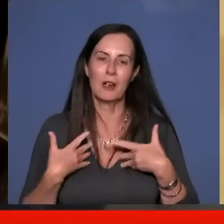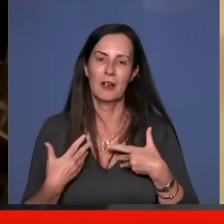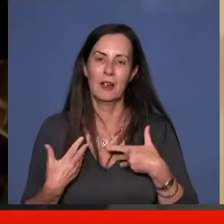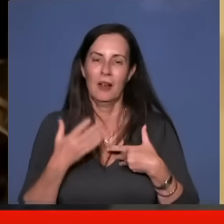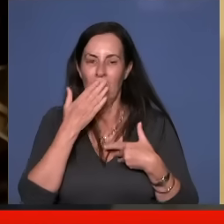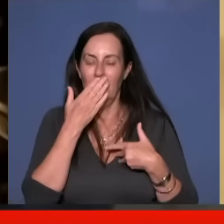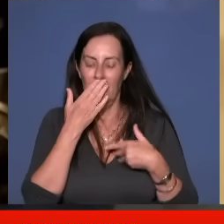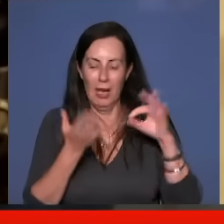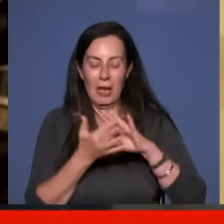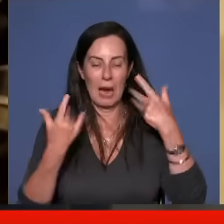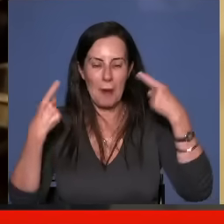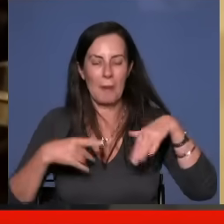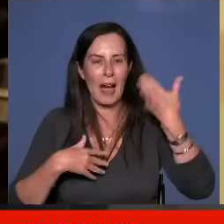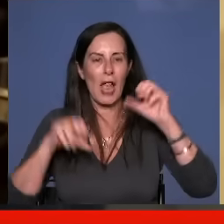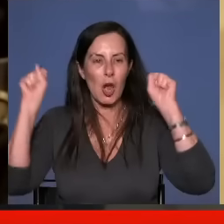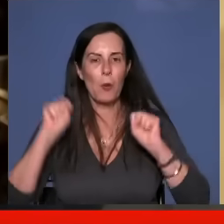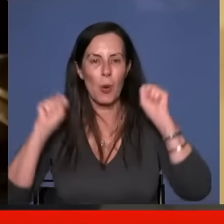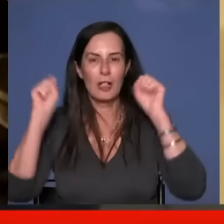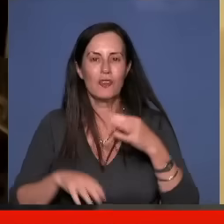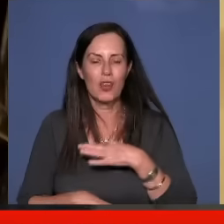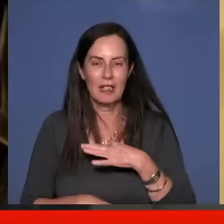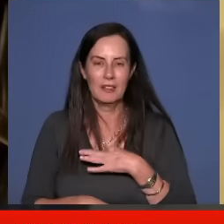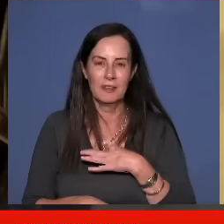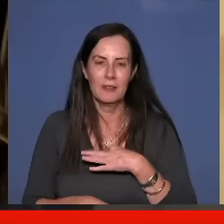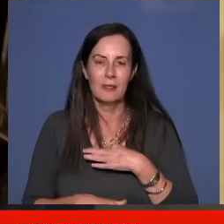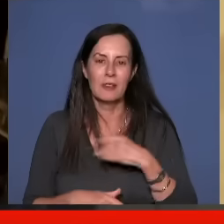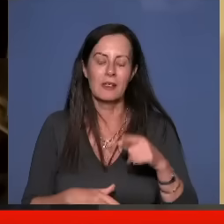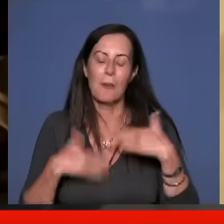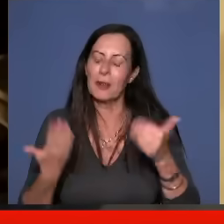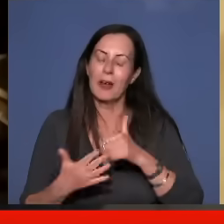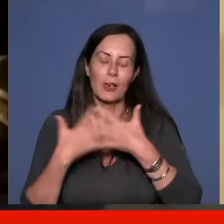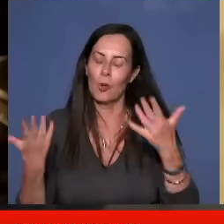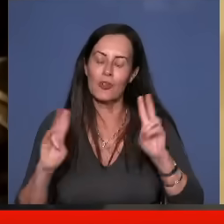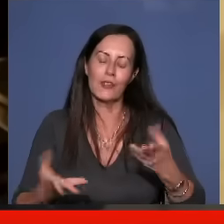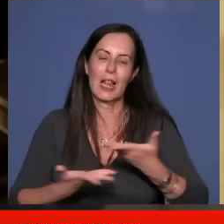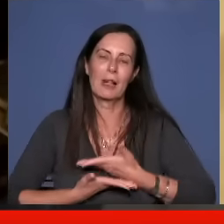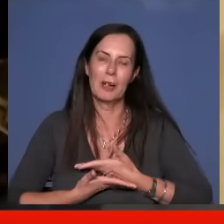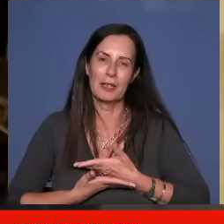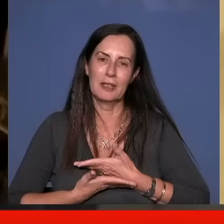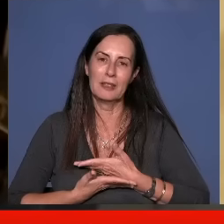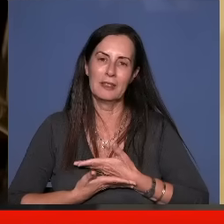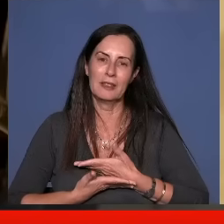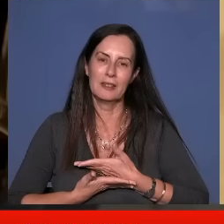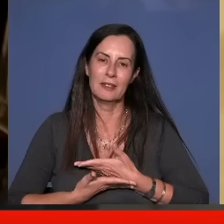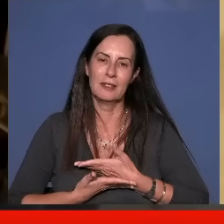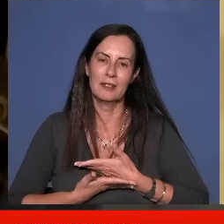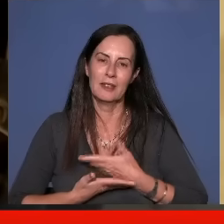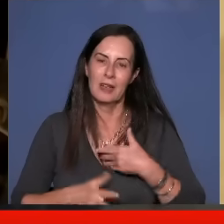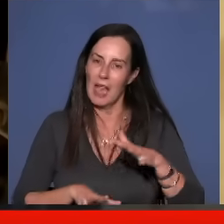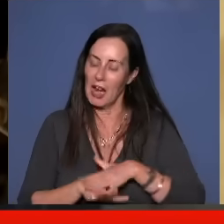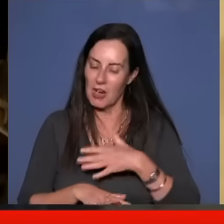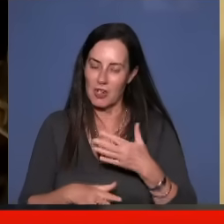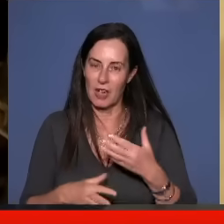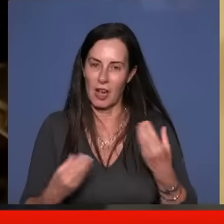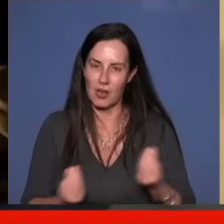בדיוק כמה ממחיר המולד שלי. זה היה המתנה הכי גדולה שאני יכול לקבל. כי הרגשתי, אוקיי, אני עכשיו